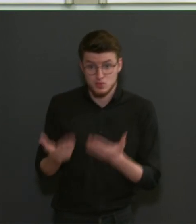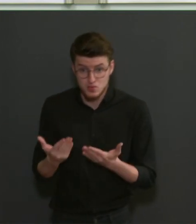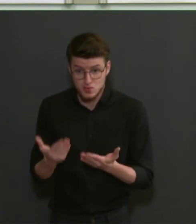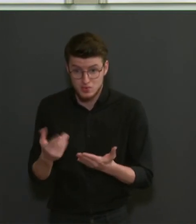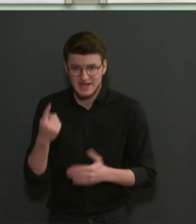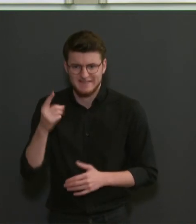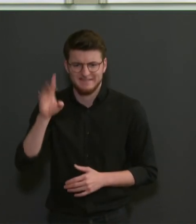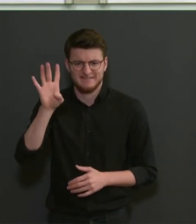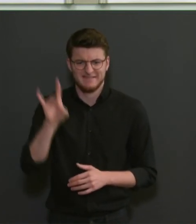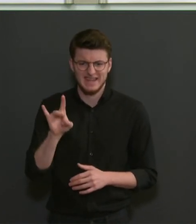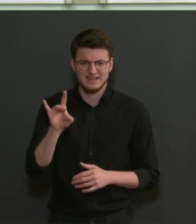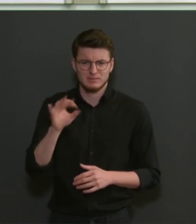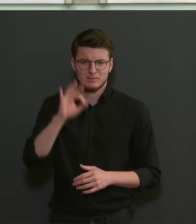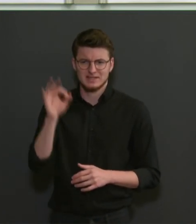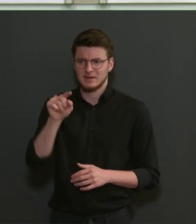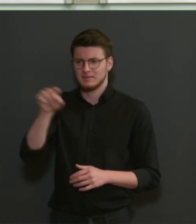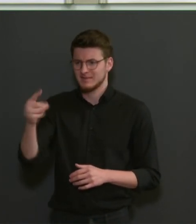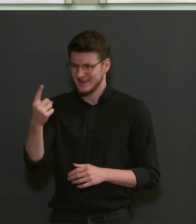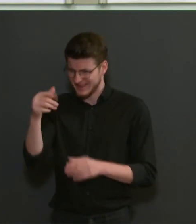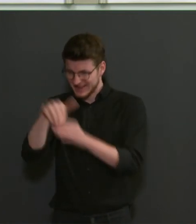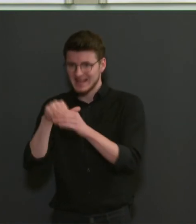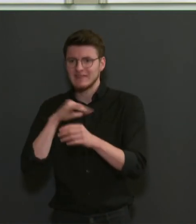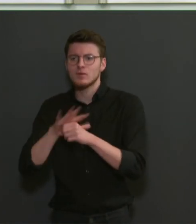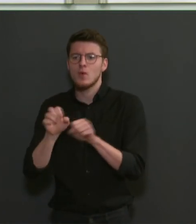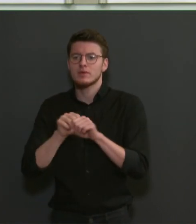In Wallonië is dat momenteel